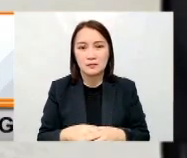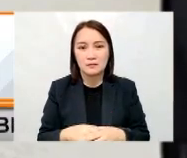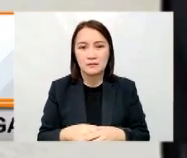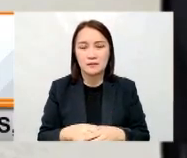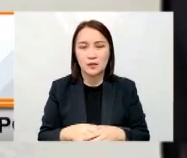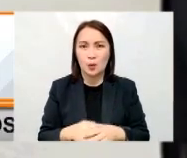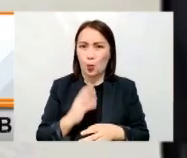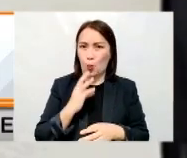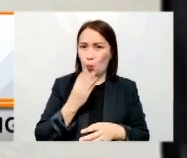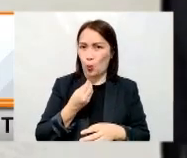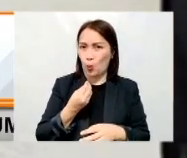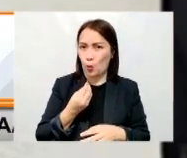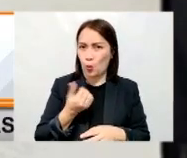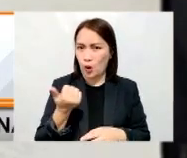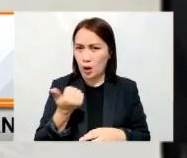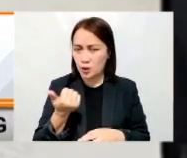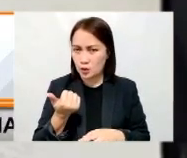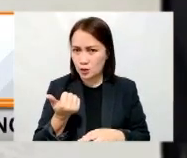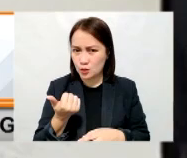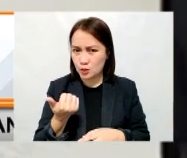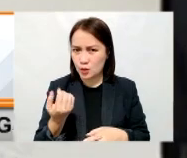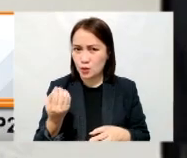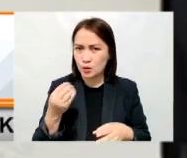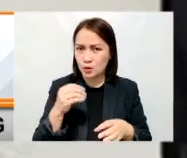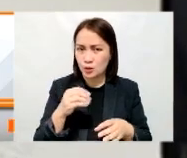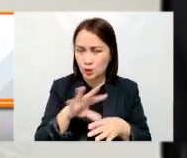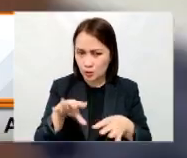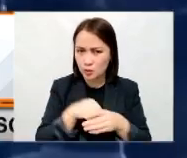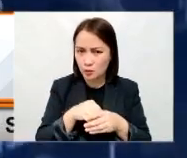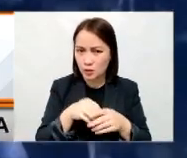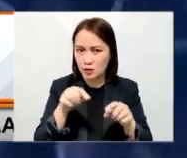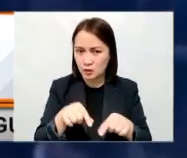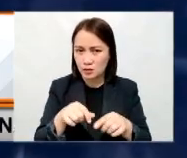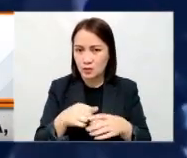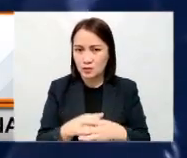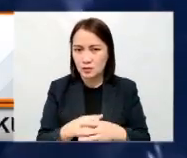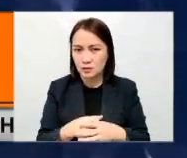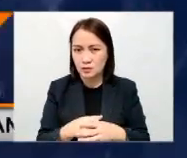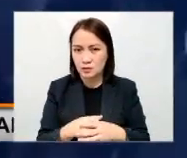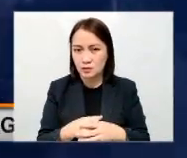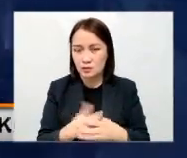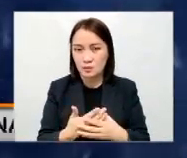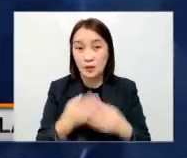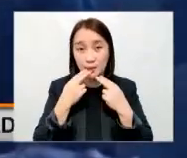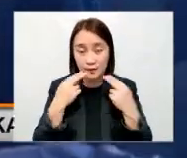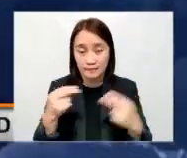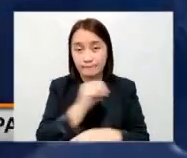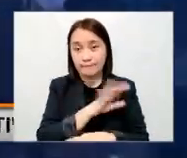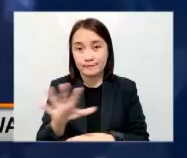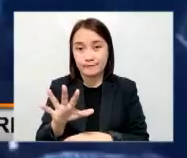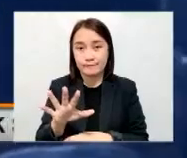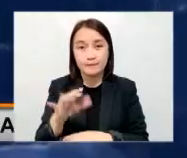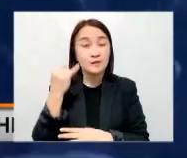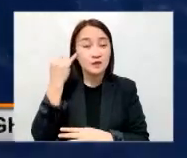person involved. Then filing na mo si through criminal investigation sir. Nagbabalita mula sa frontline,